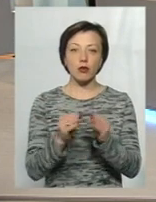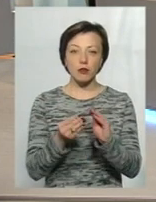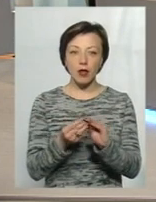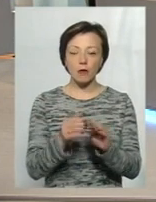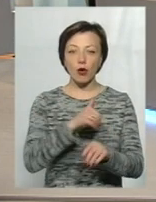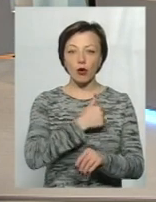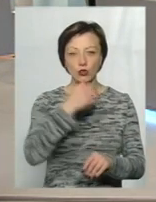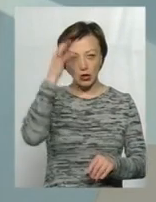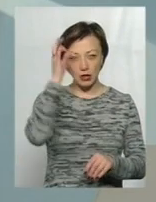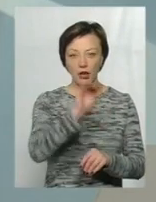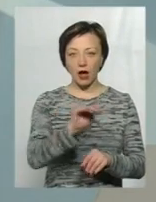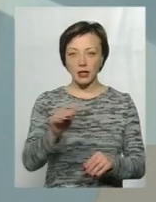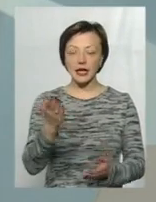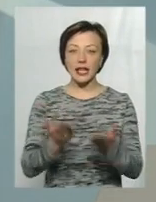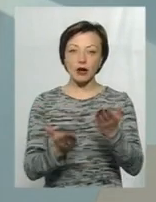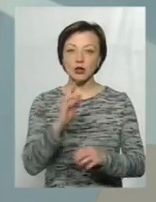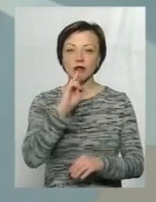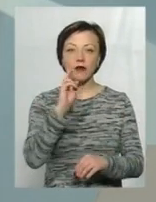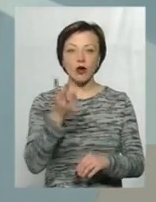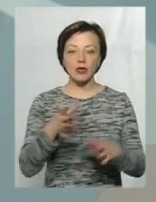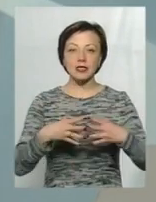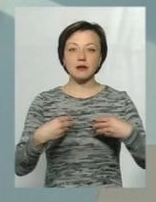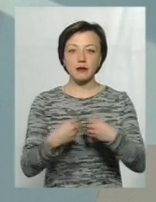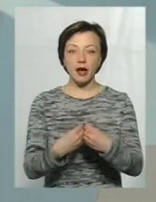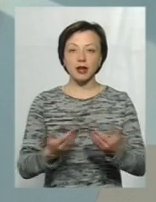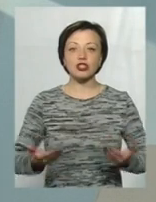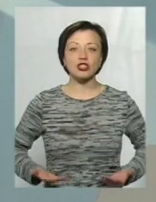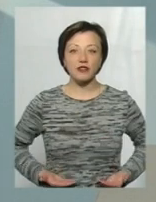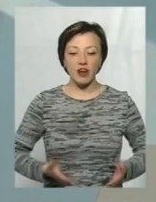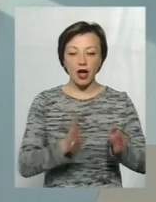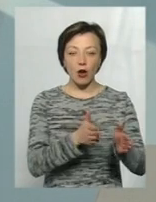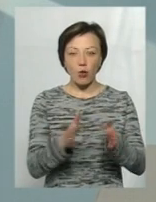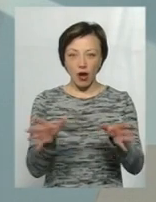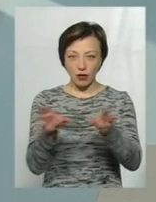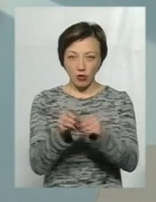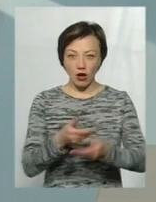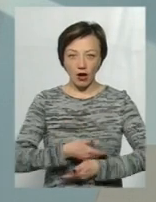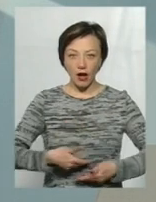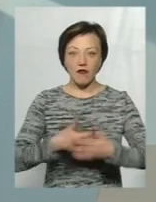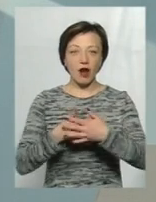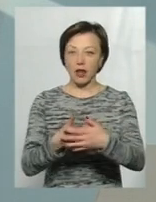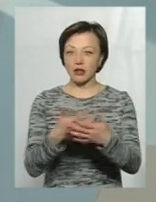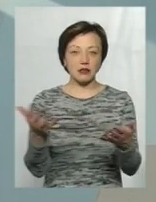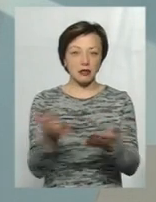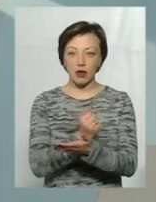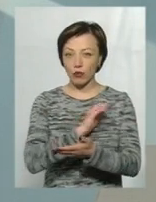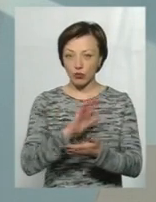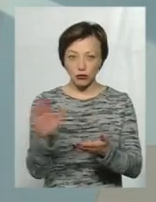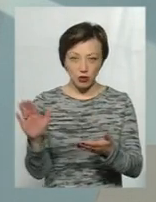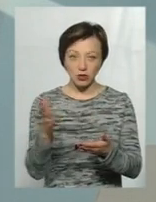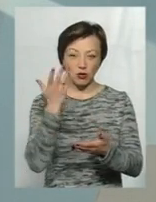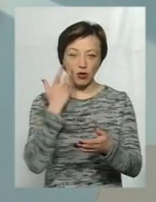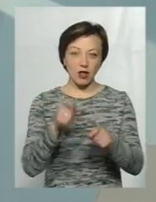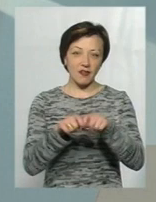просто нагадати, що якщо 2 роки сім'я живе регулярно статевим життям і вагітність не отримують при